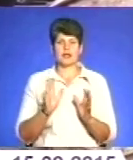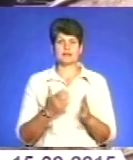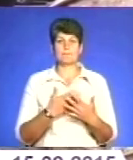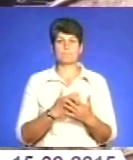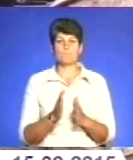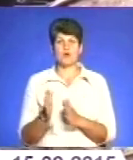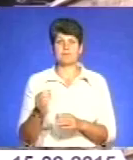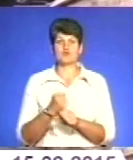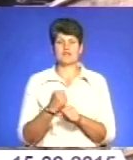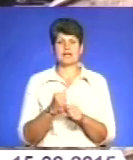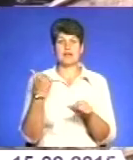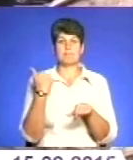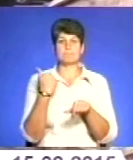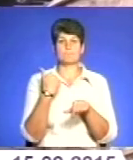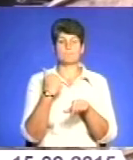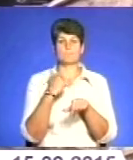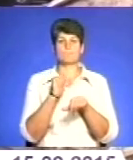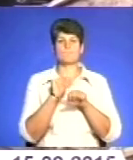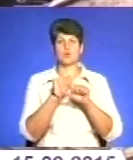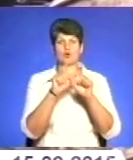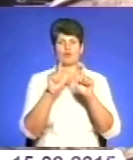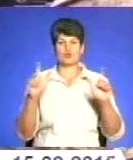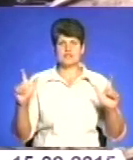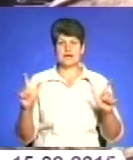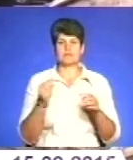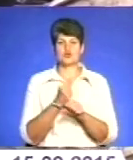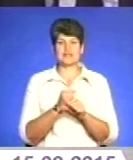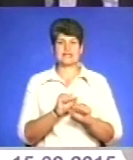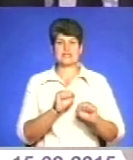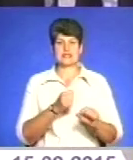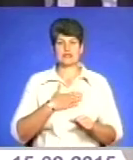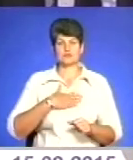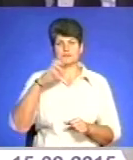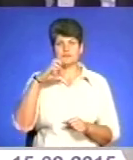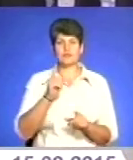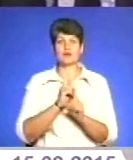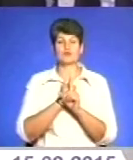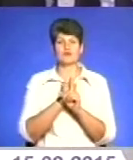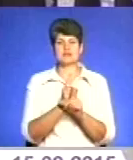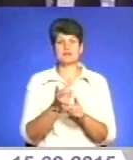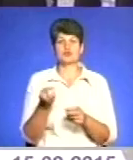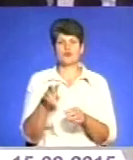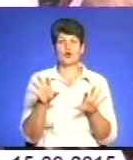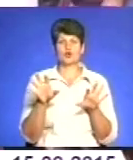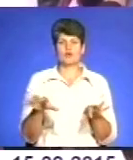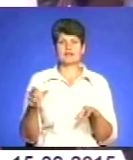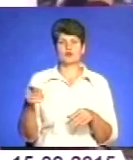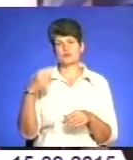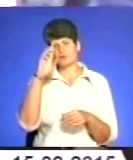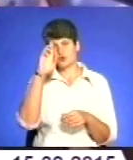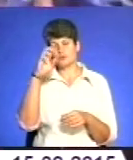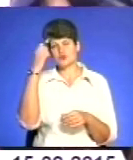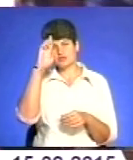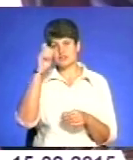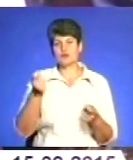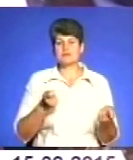на блокпостах, працювати по захисту нашої батьківщини. Провести міліціонерів прийшов і голова Тернопільської облдержавної адміністрації